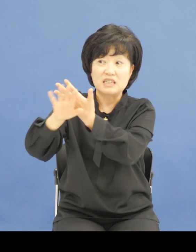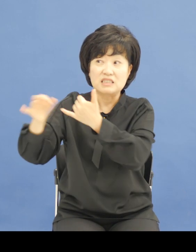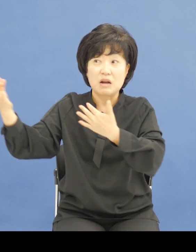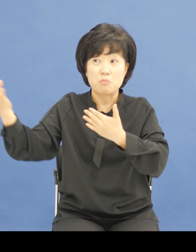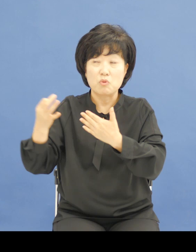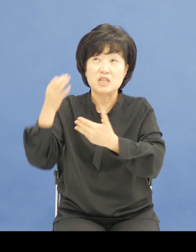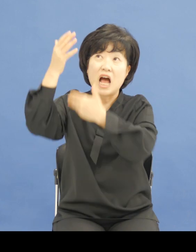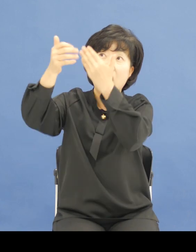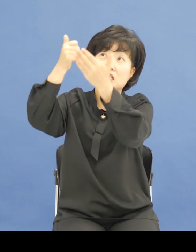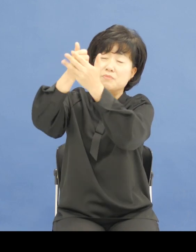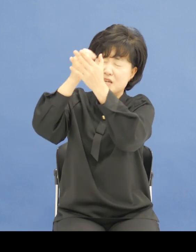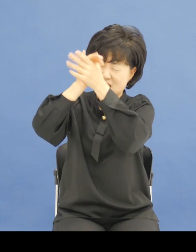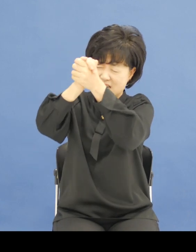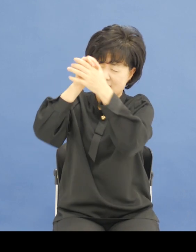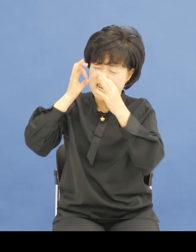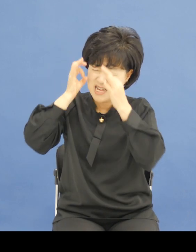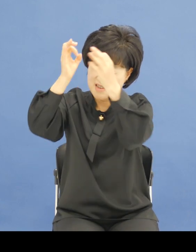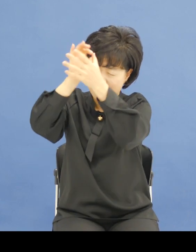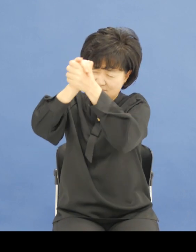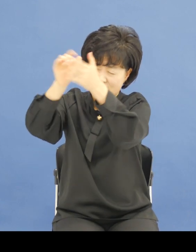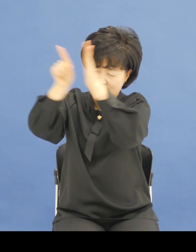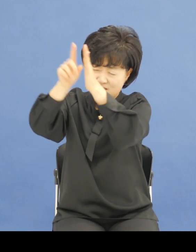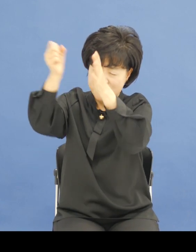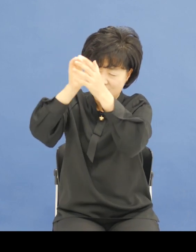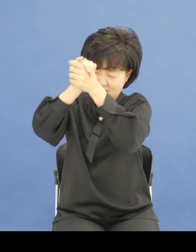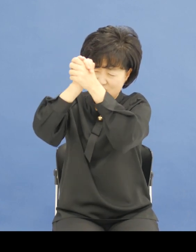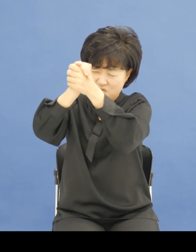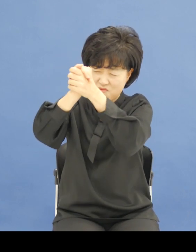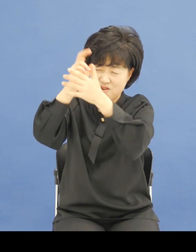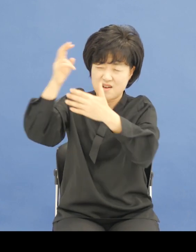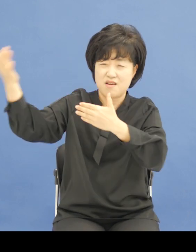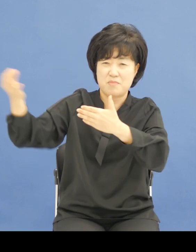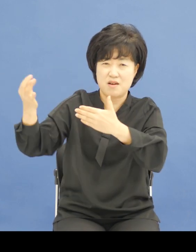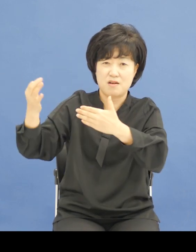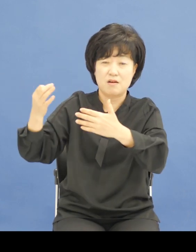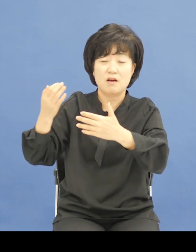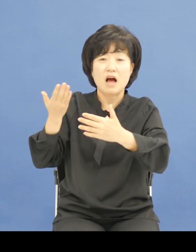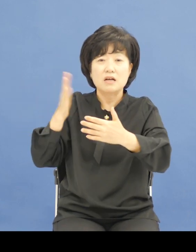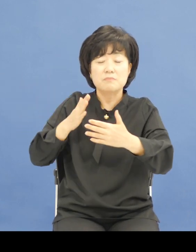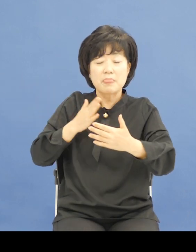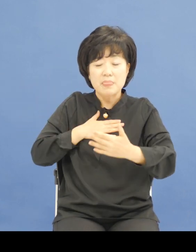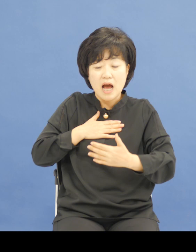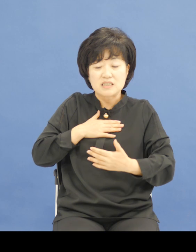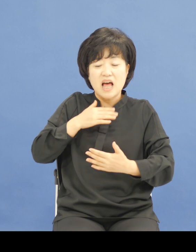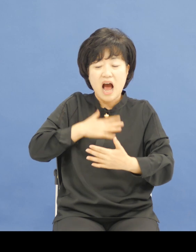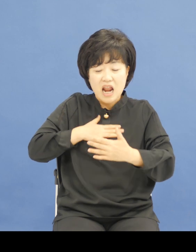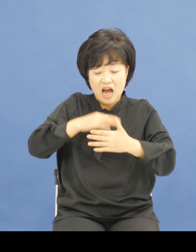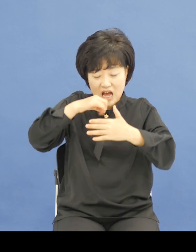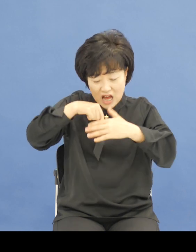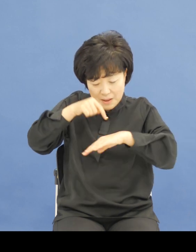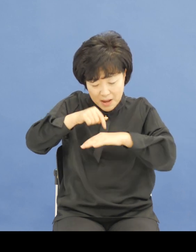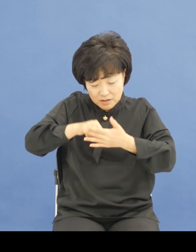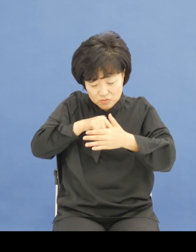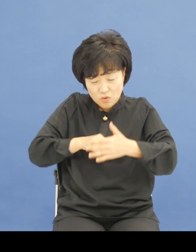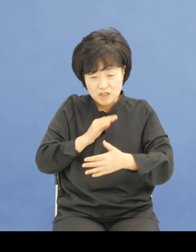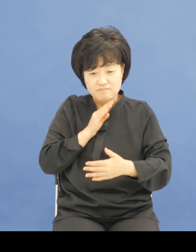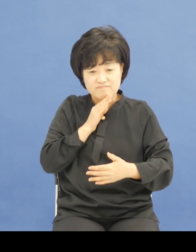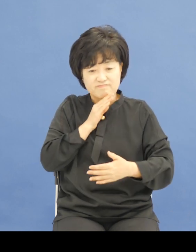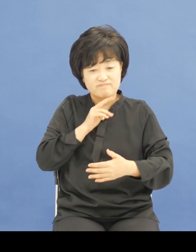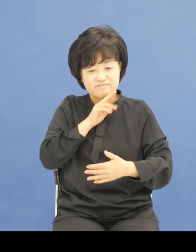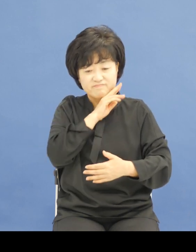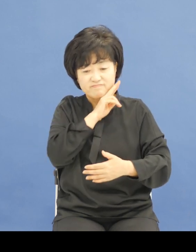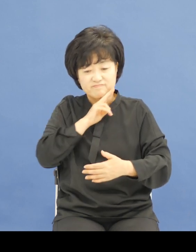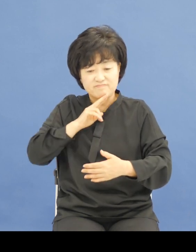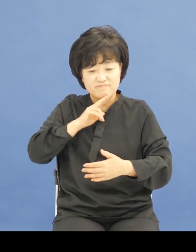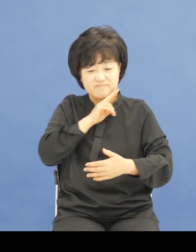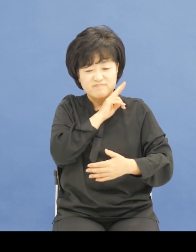생각을 했겠지만 저는 제 속에 무슨 마음을 가지고 기도했는지를 알잖아요. 네. 그래서 그 섬에서 이제 쪽배를 타고 나오는